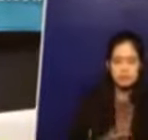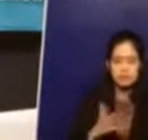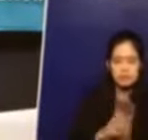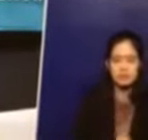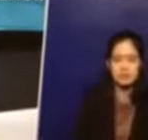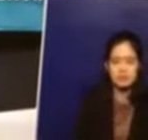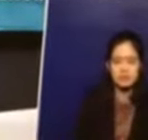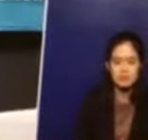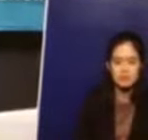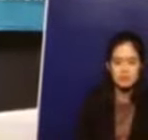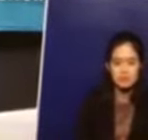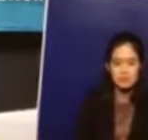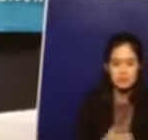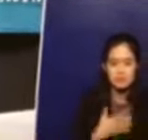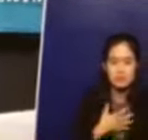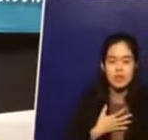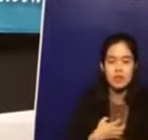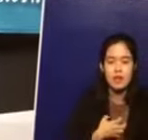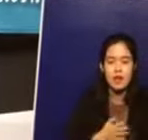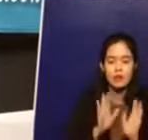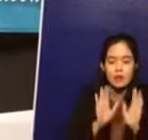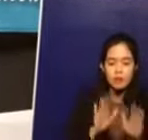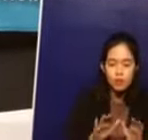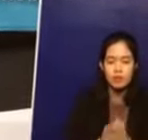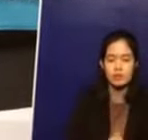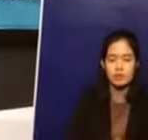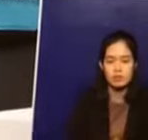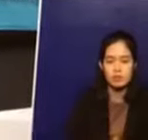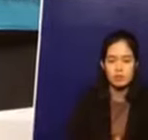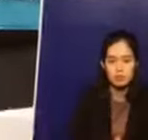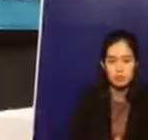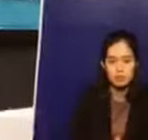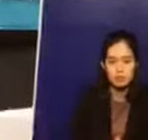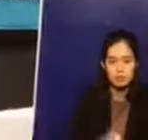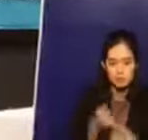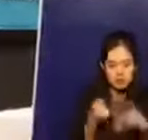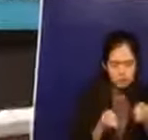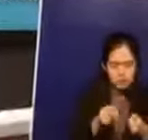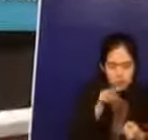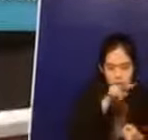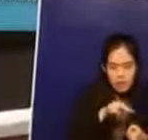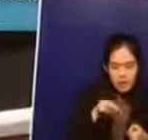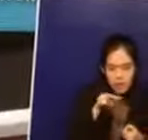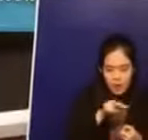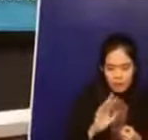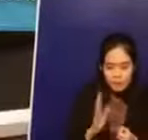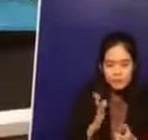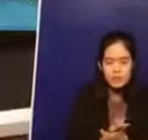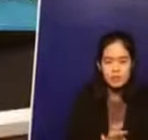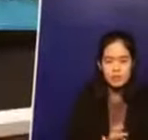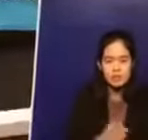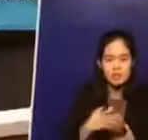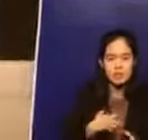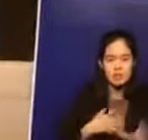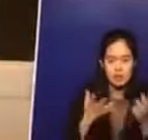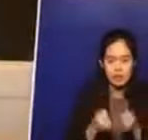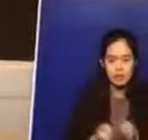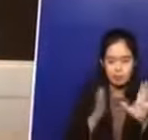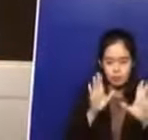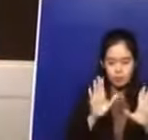ดิฉันฝากด้วยนะคะดิฉันไม่ได้หาคนขับรถอยู่ค่ะไม่ได้รับสมัครคนขับรถอยู่นะคะ คร ับ